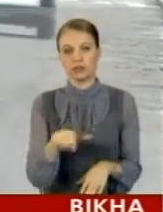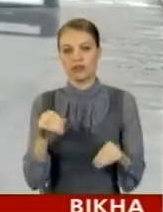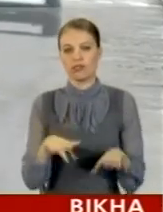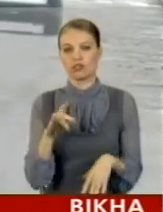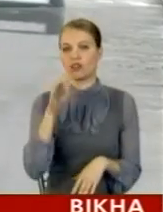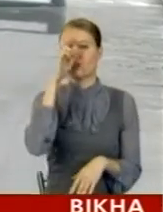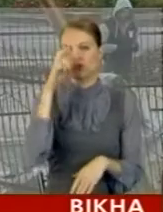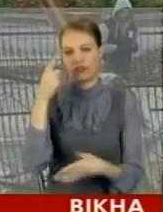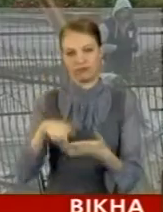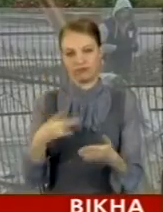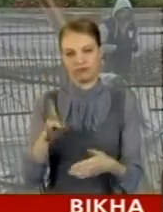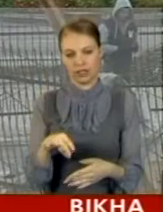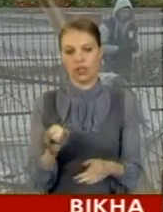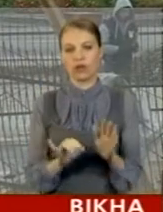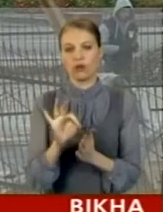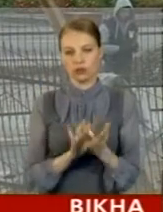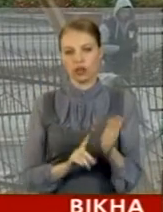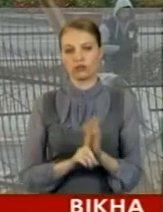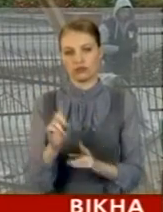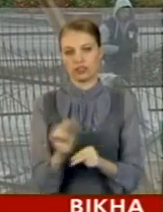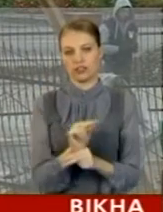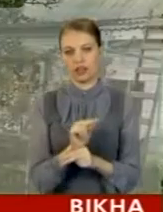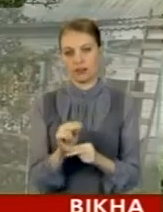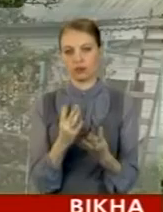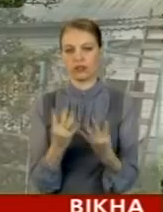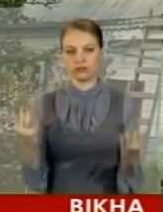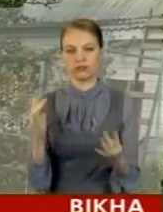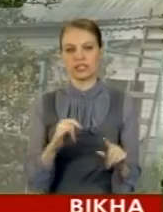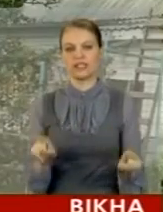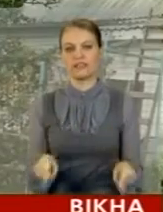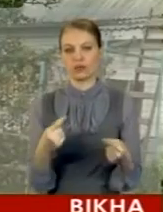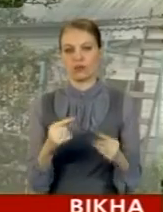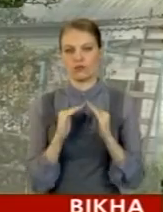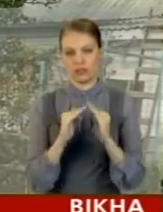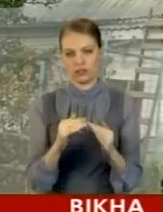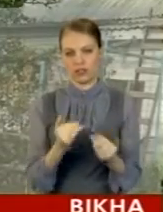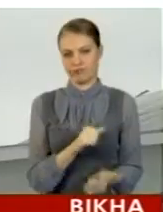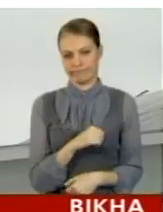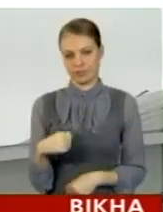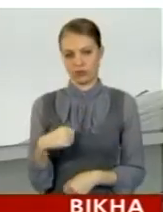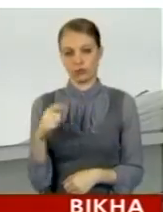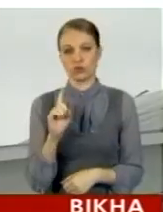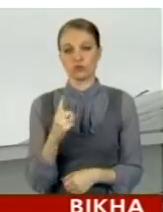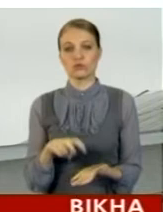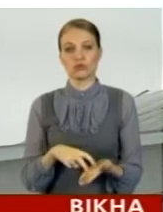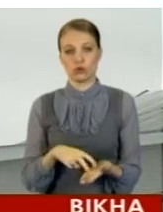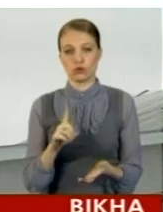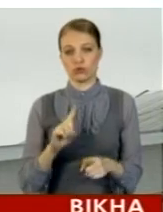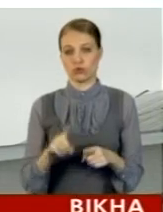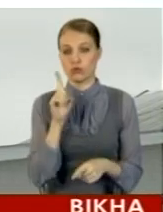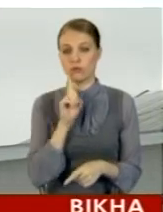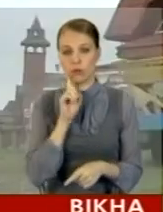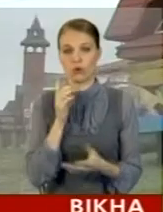державу не покладатися, а одразу взялися ремонтувати паркани та відновлювати дахи самотужки. Адже бояться, що